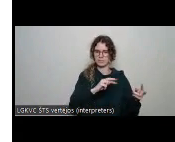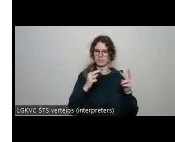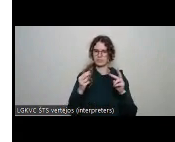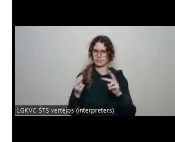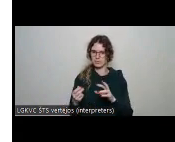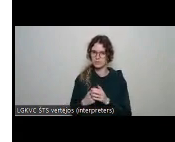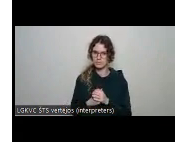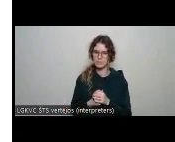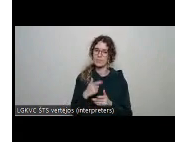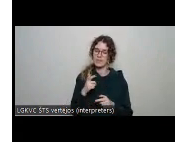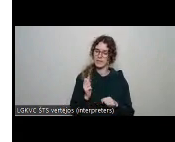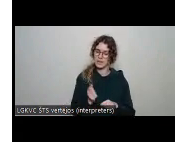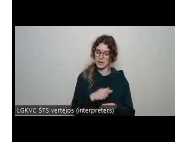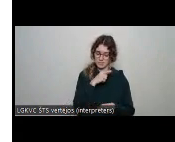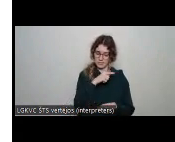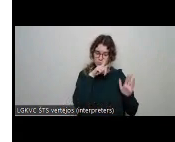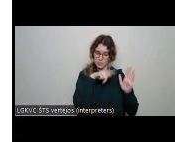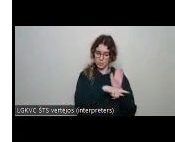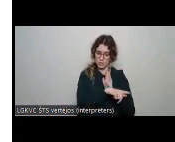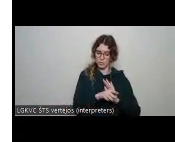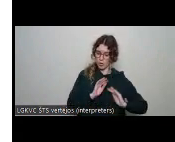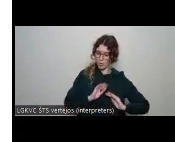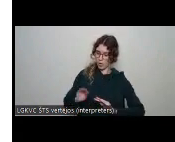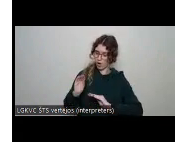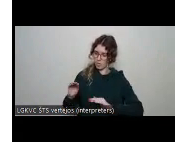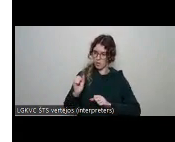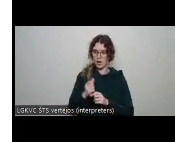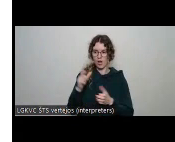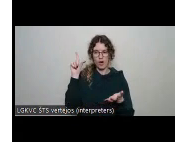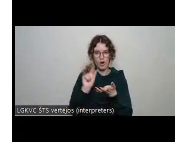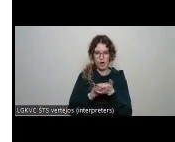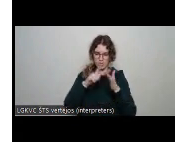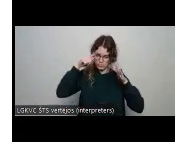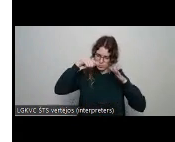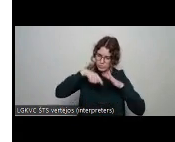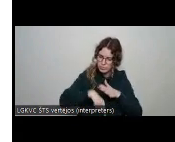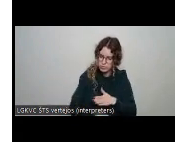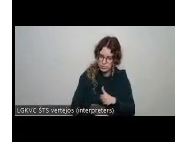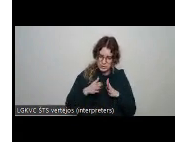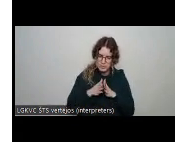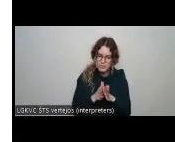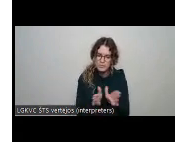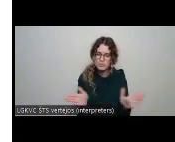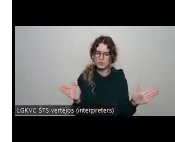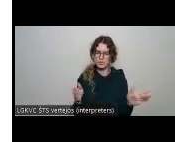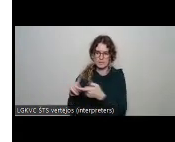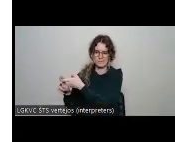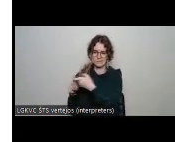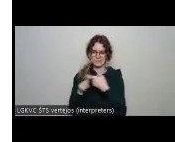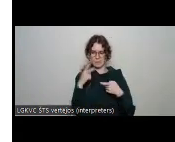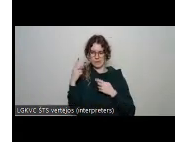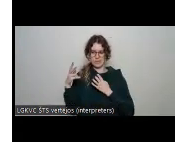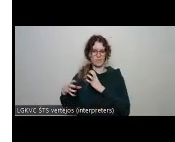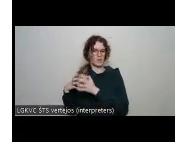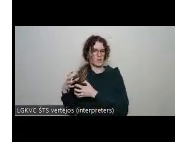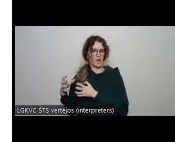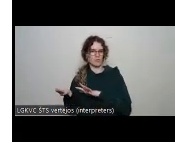kurio mes mokome, gilėtų, plėstųsi priklausomai nuo pasaulio, atsižvelgiant